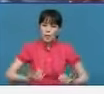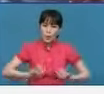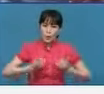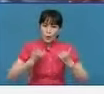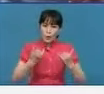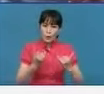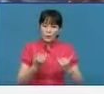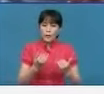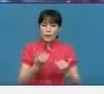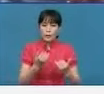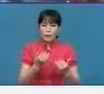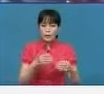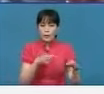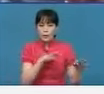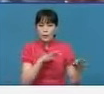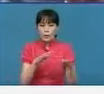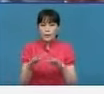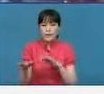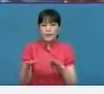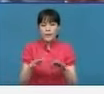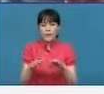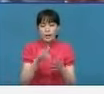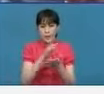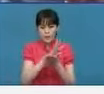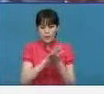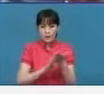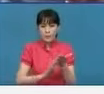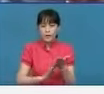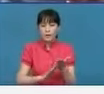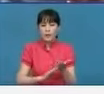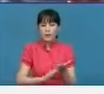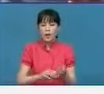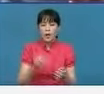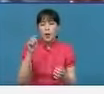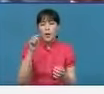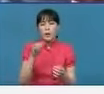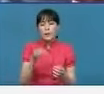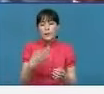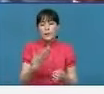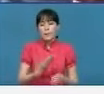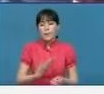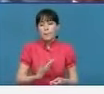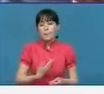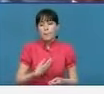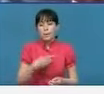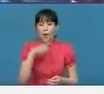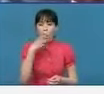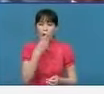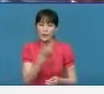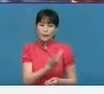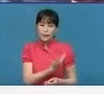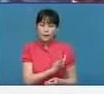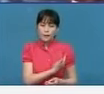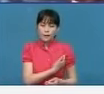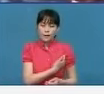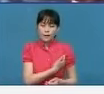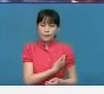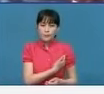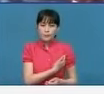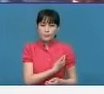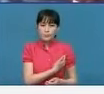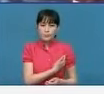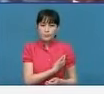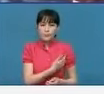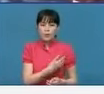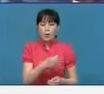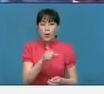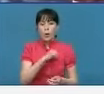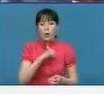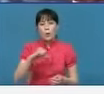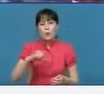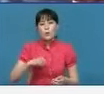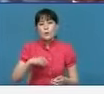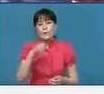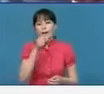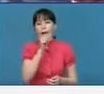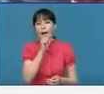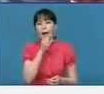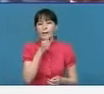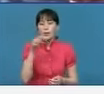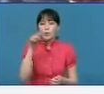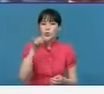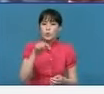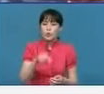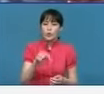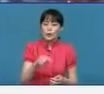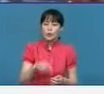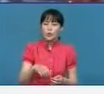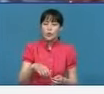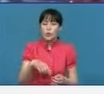көрсету іс-шаралары атқарылып жатыр. Осы орайда мен айтуыма болады, өзінің ардагерлеріне, соның ішіндегі